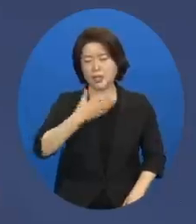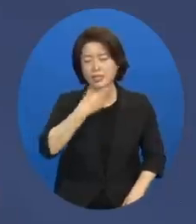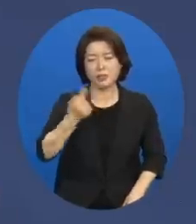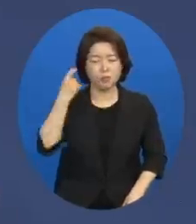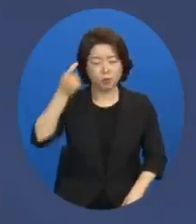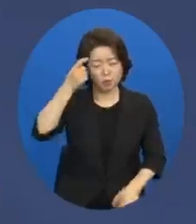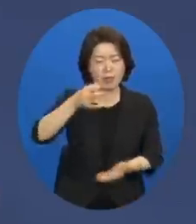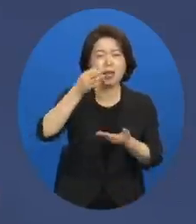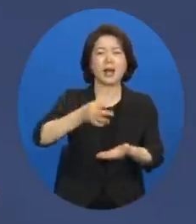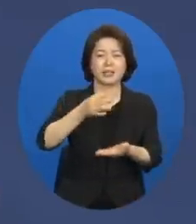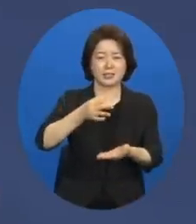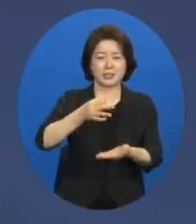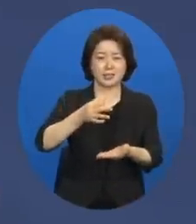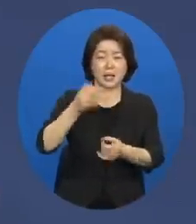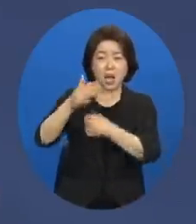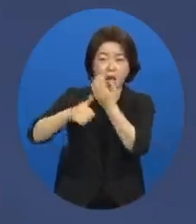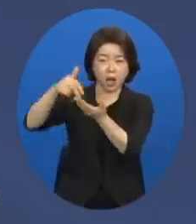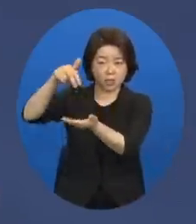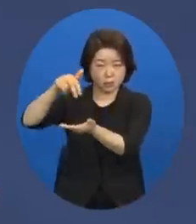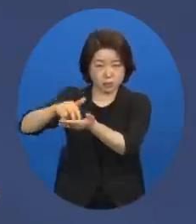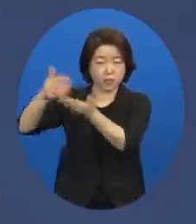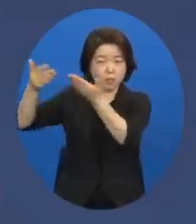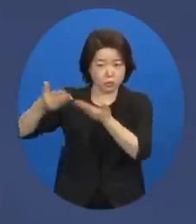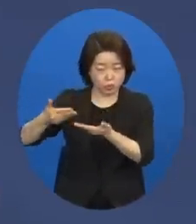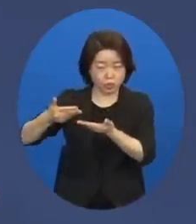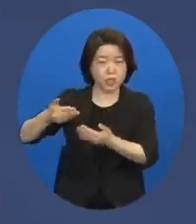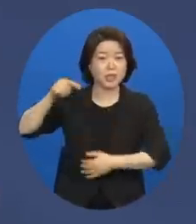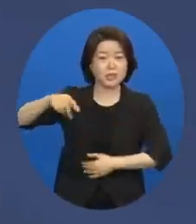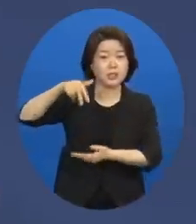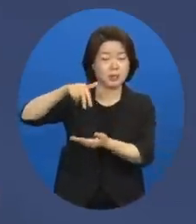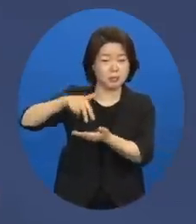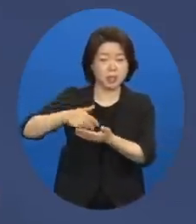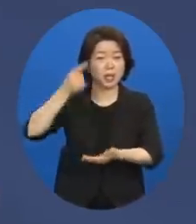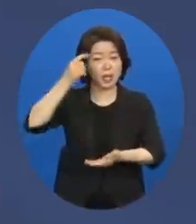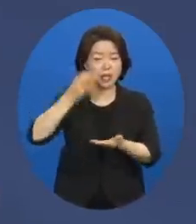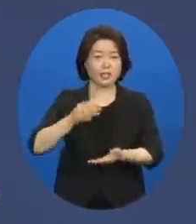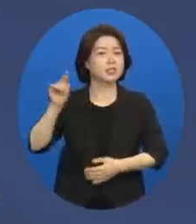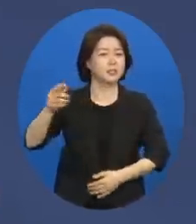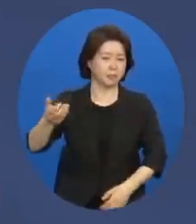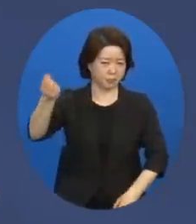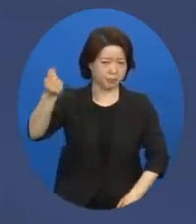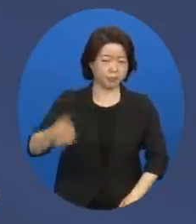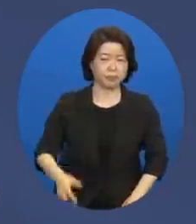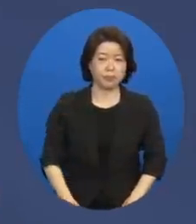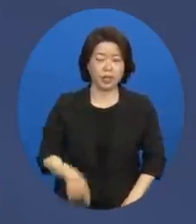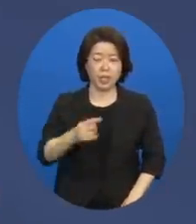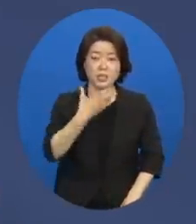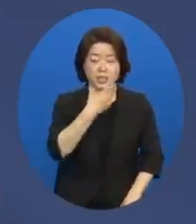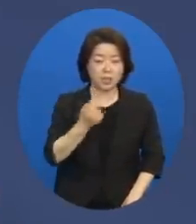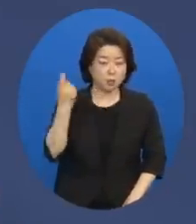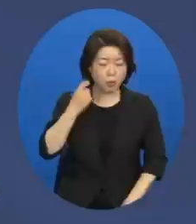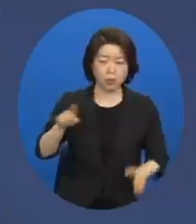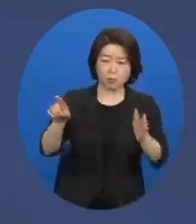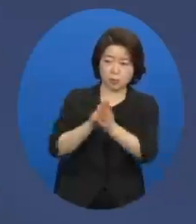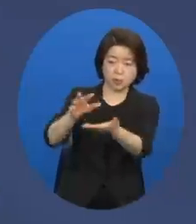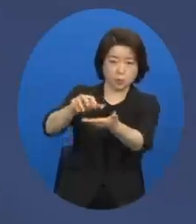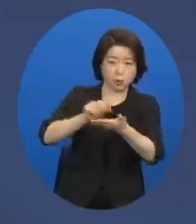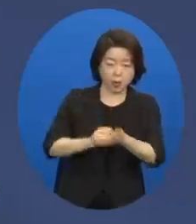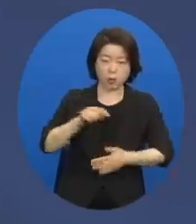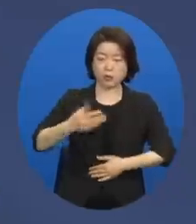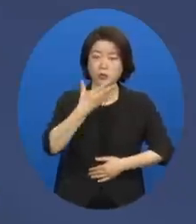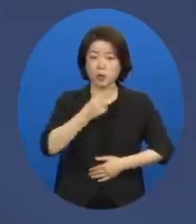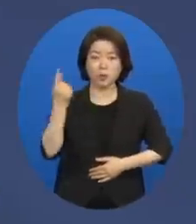가치, 하나님에게 있어서 주시는 하나님에게 있어 복음의 가치는 그런 것이고 이 복음을 믿음으로 받고 그 복음